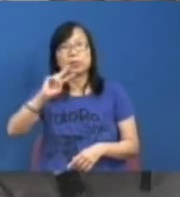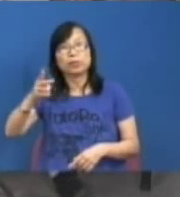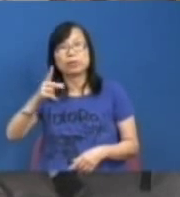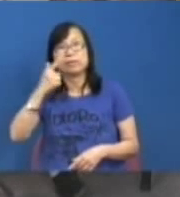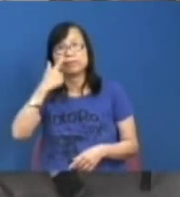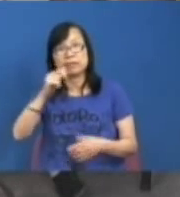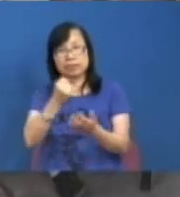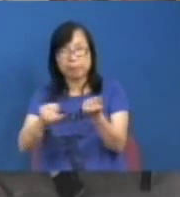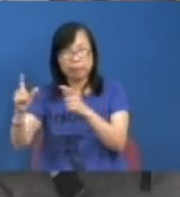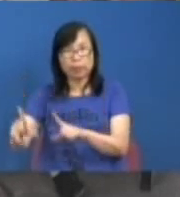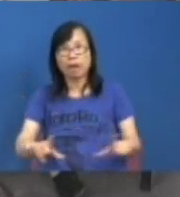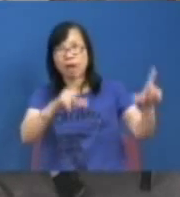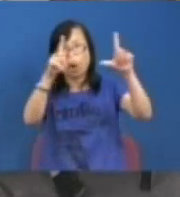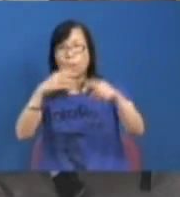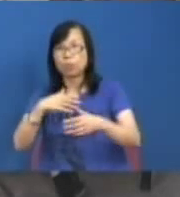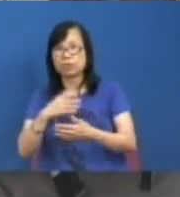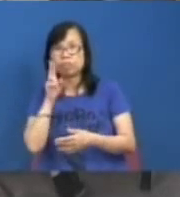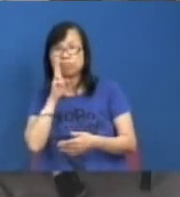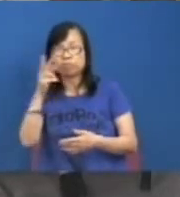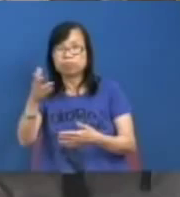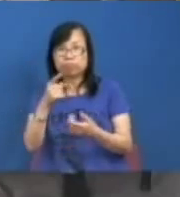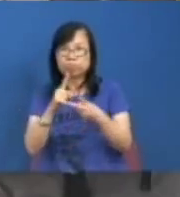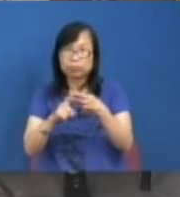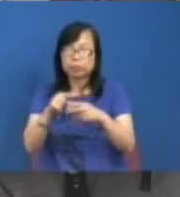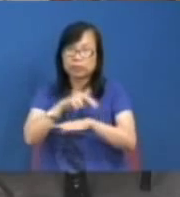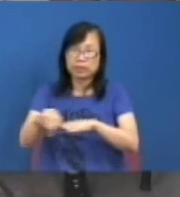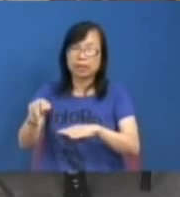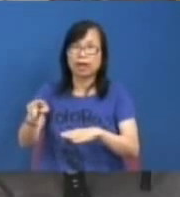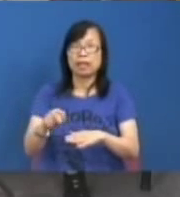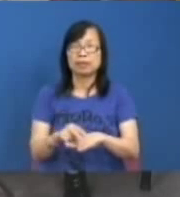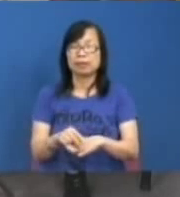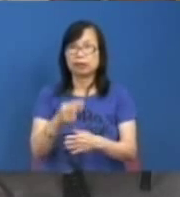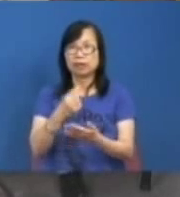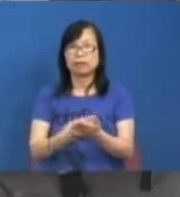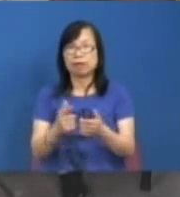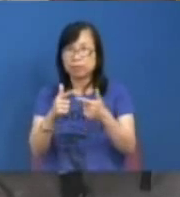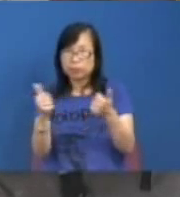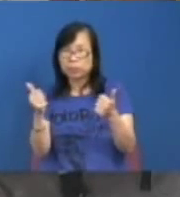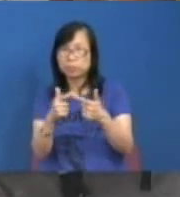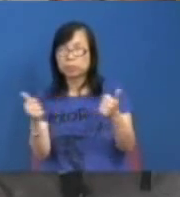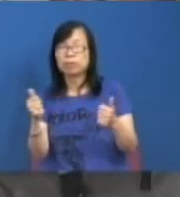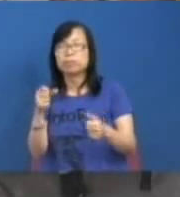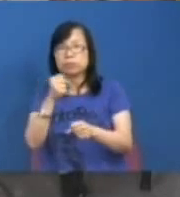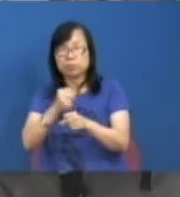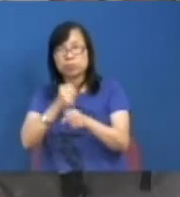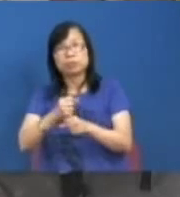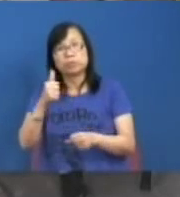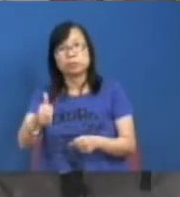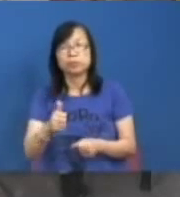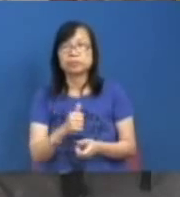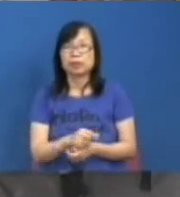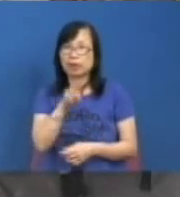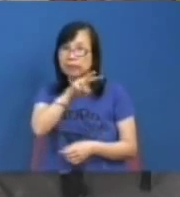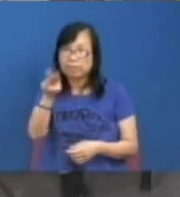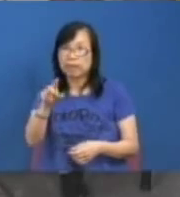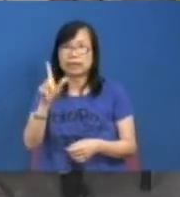候即係我諗，正如阿林工程師講，之前咧好多規劃上咧真係有啲協調嘅工作未做好，即係可能以前咧睇翻啲